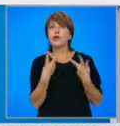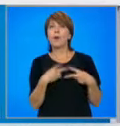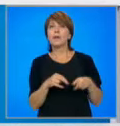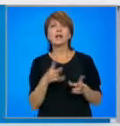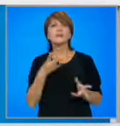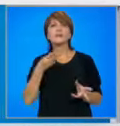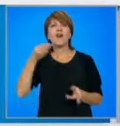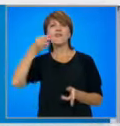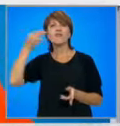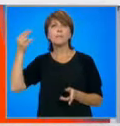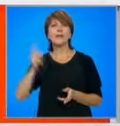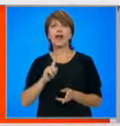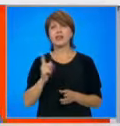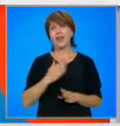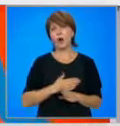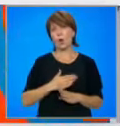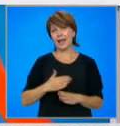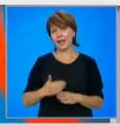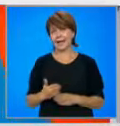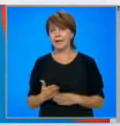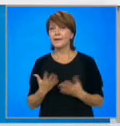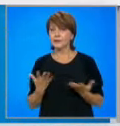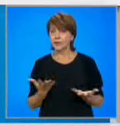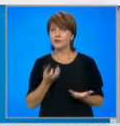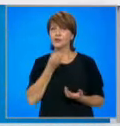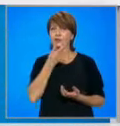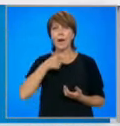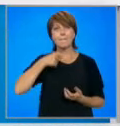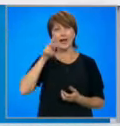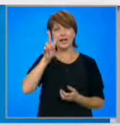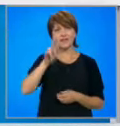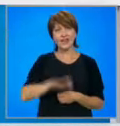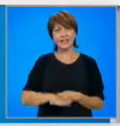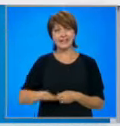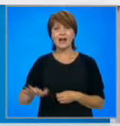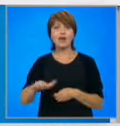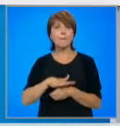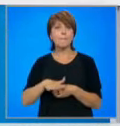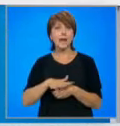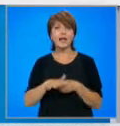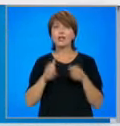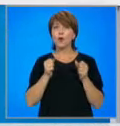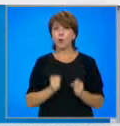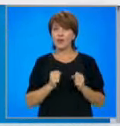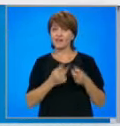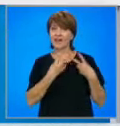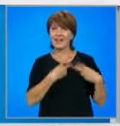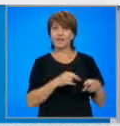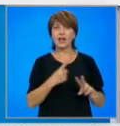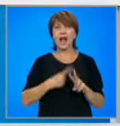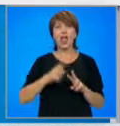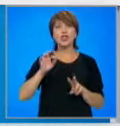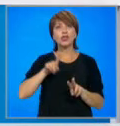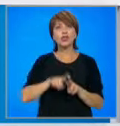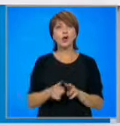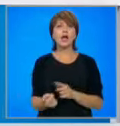защото фирмата била неизрядна. Такъв е случаят на майка на две деца от Перник, от която се очаква да върне на НОИ 1000